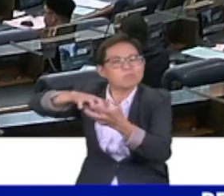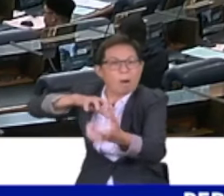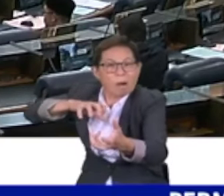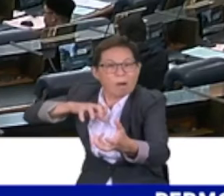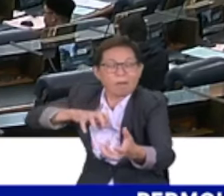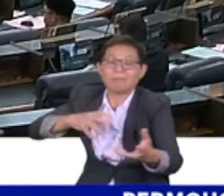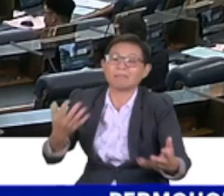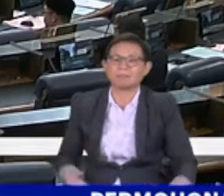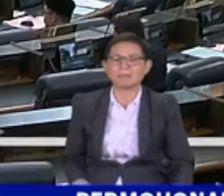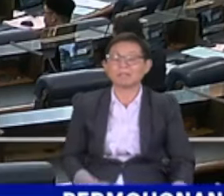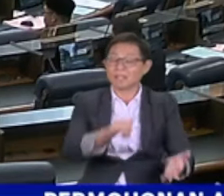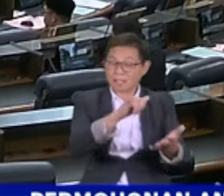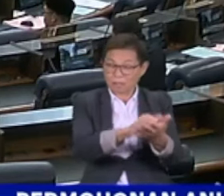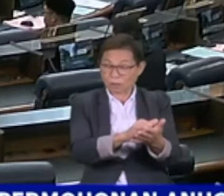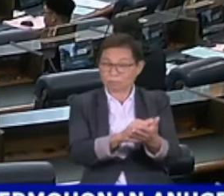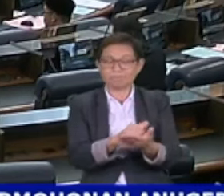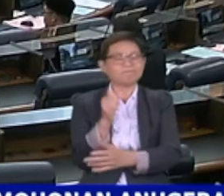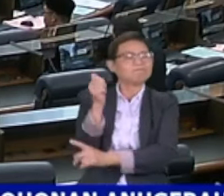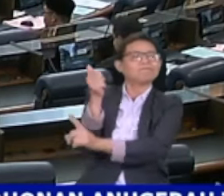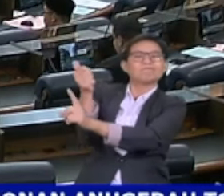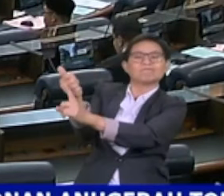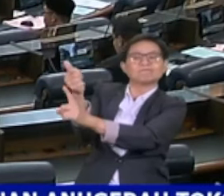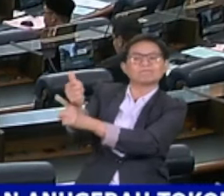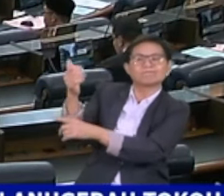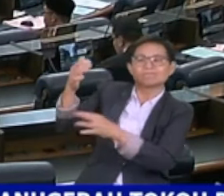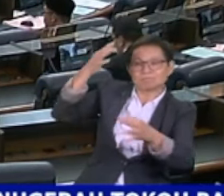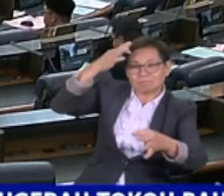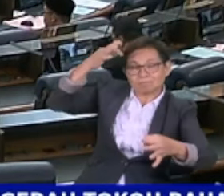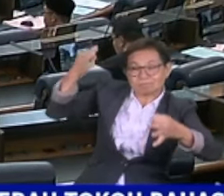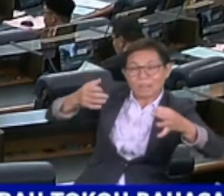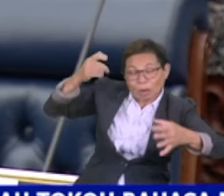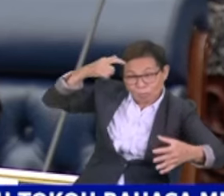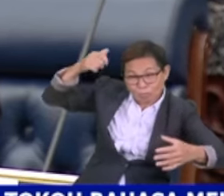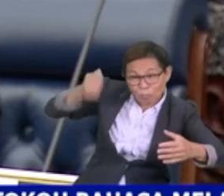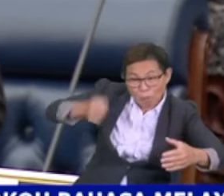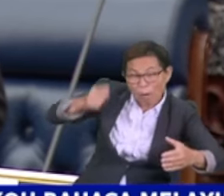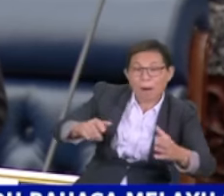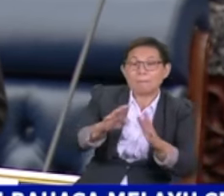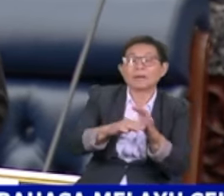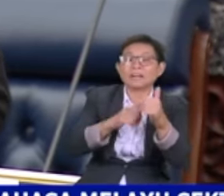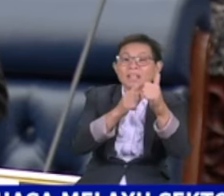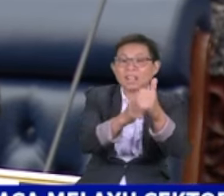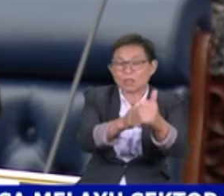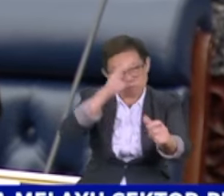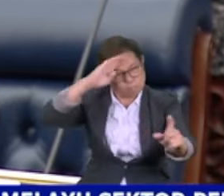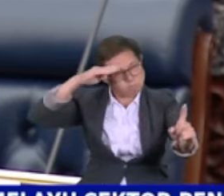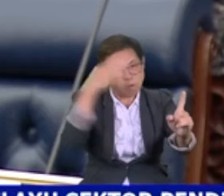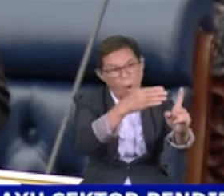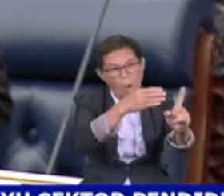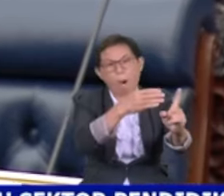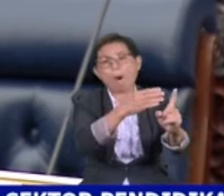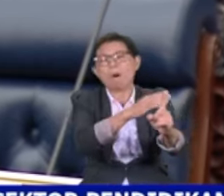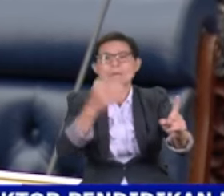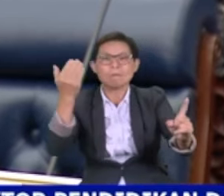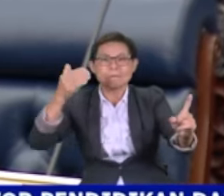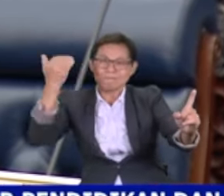Tegas beliau lagi, perkara itu diserahkan kepada mahkamah berdasarkan pendakwaan dan penghakiman.